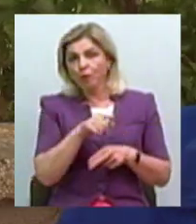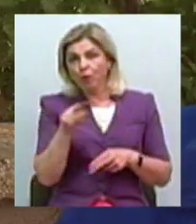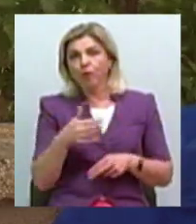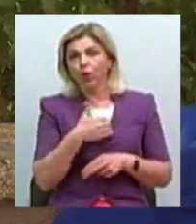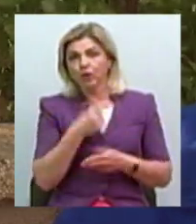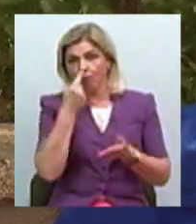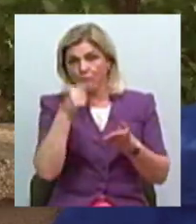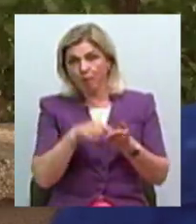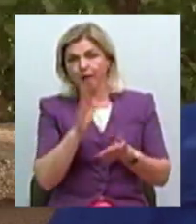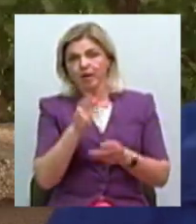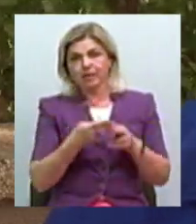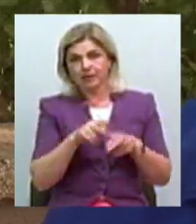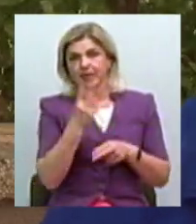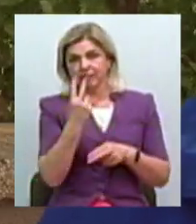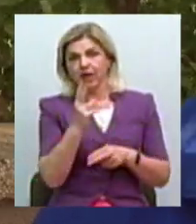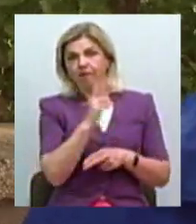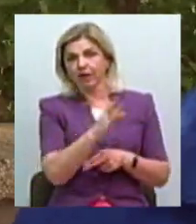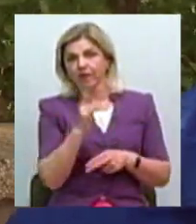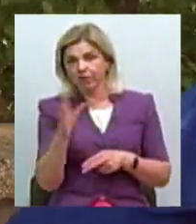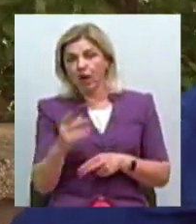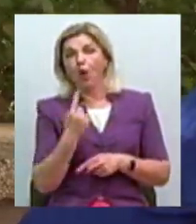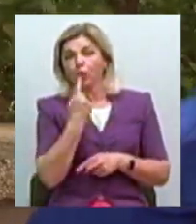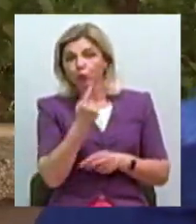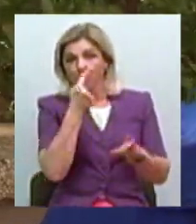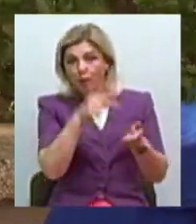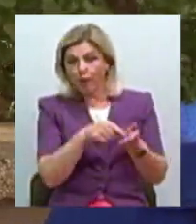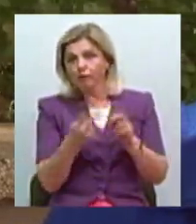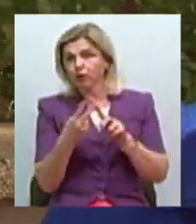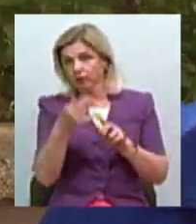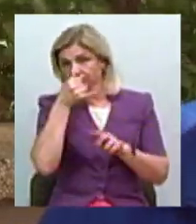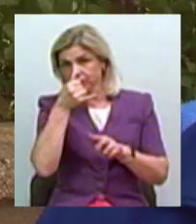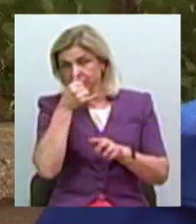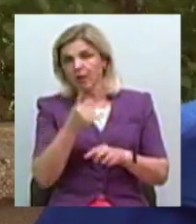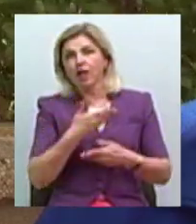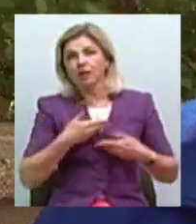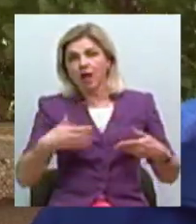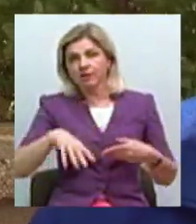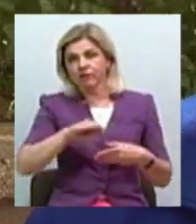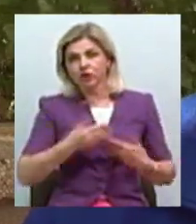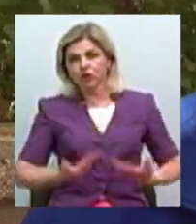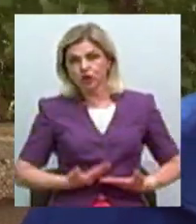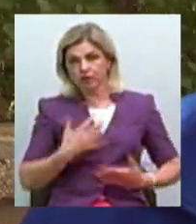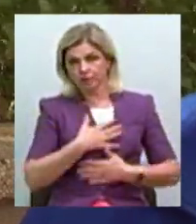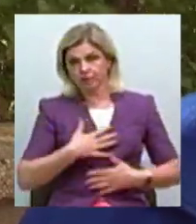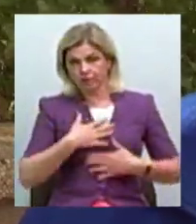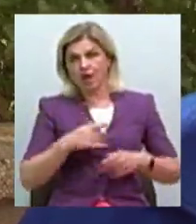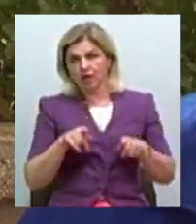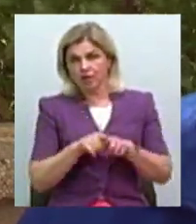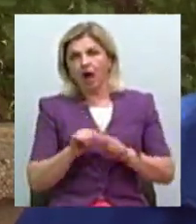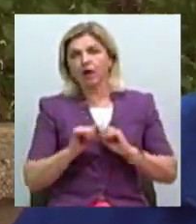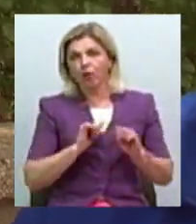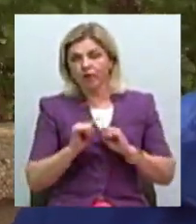потрапити саме туди. В одну з квартир вони потрапили, в іншу не потрапили. Нас, всіх жителів, обурює методика